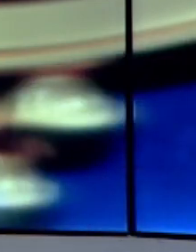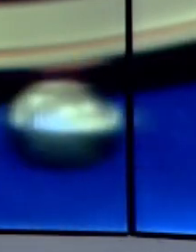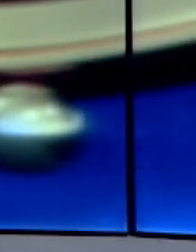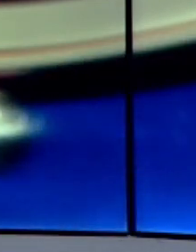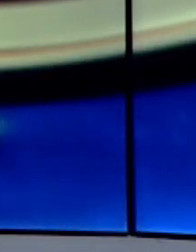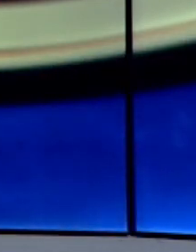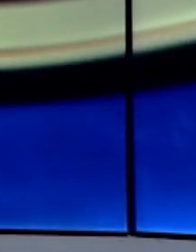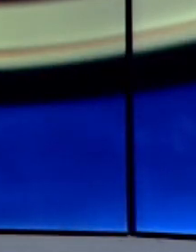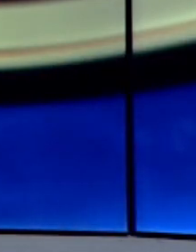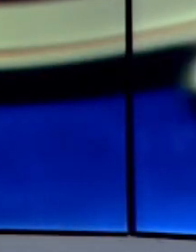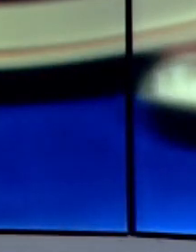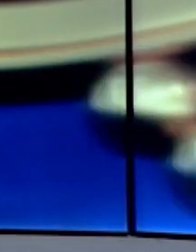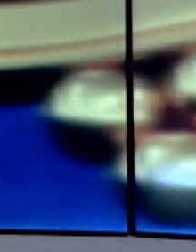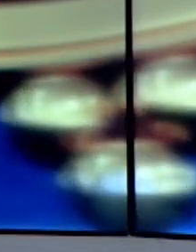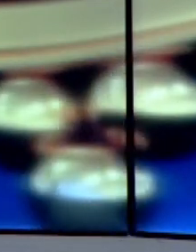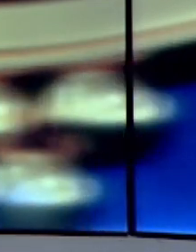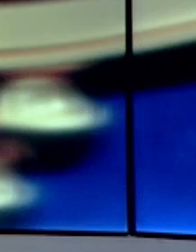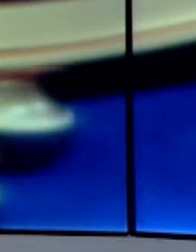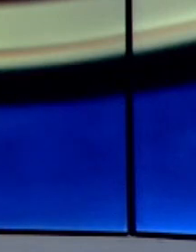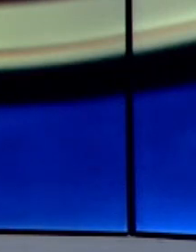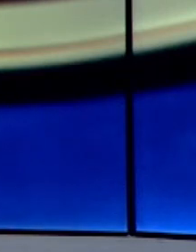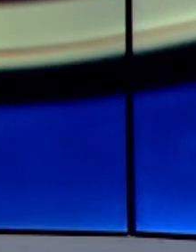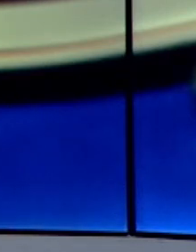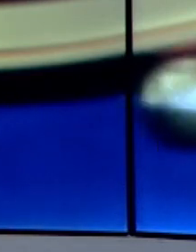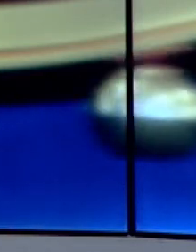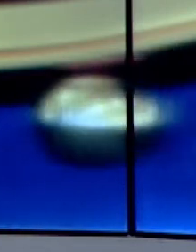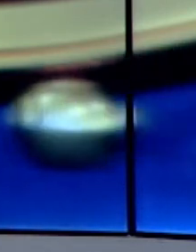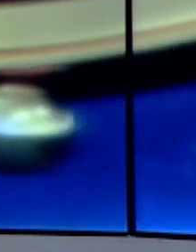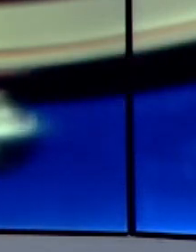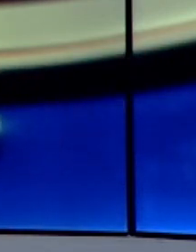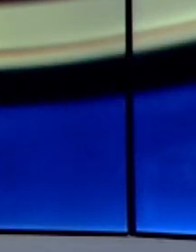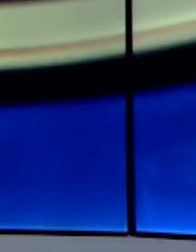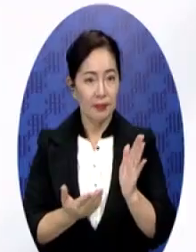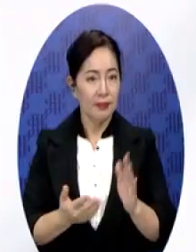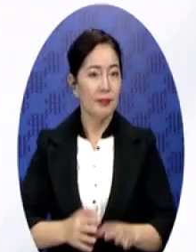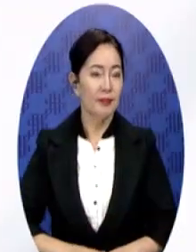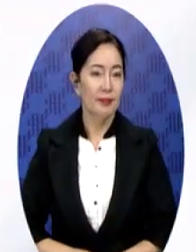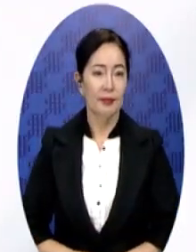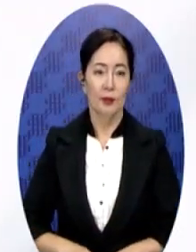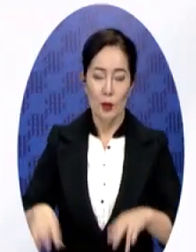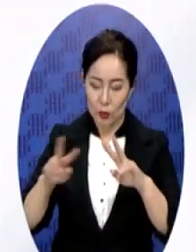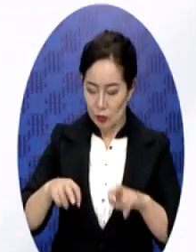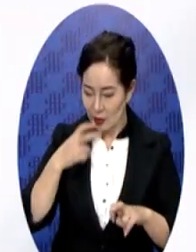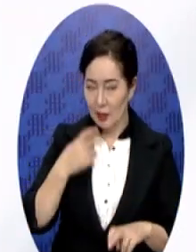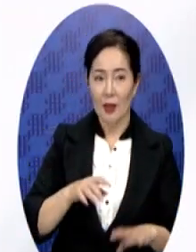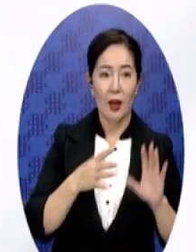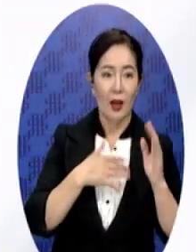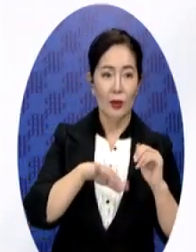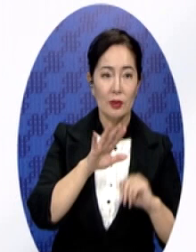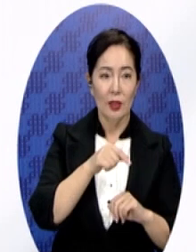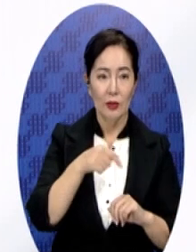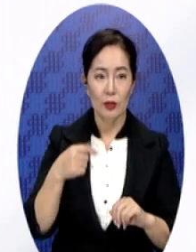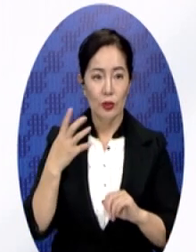төрөлтийн үйл явцад ч хүндрэл үүсгэх магадлалтай гэдгийг эмч нар хэлж байна. Судалгаагаар 15-49 насны